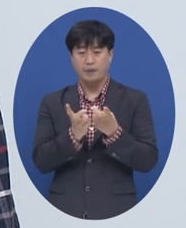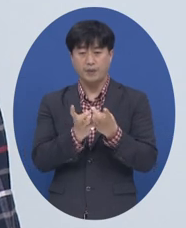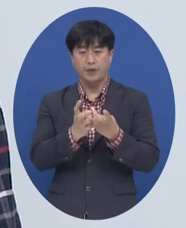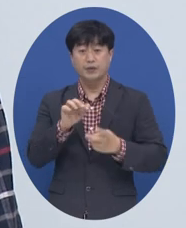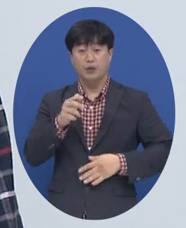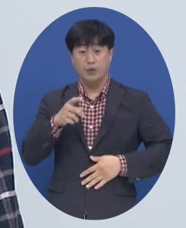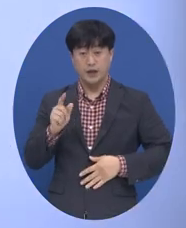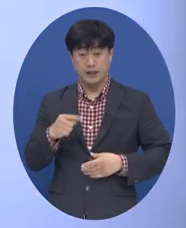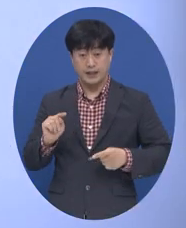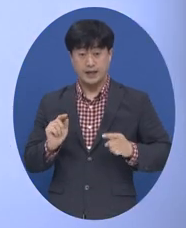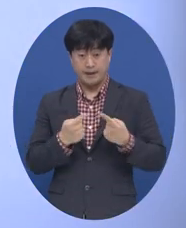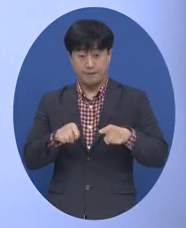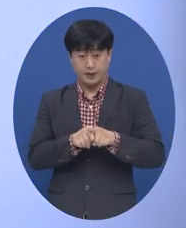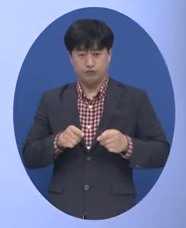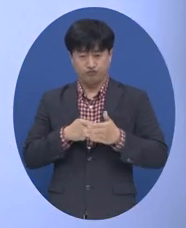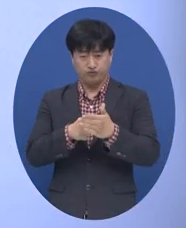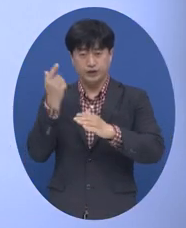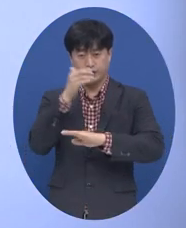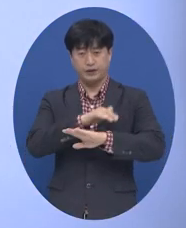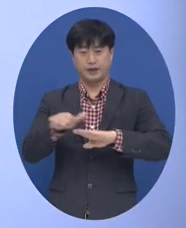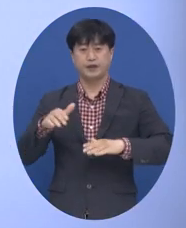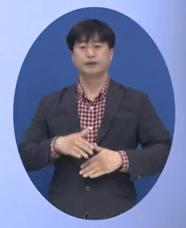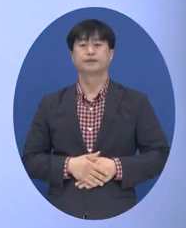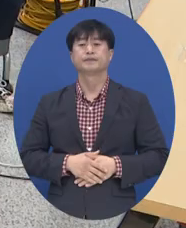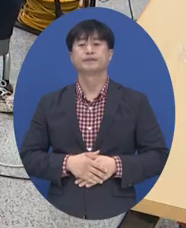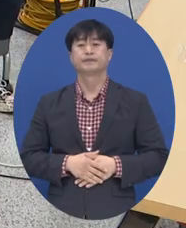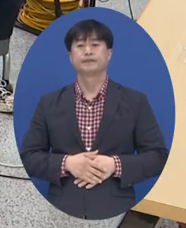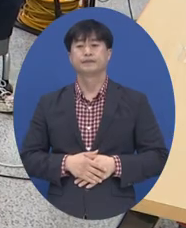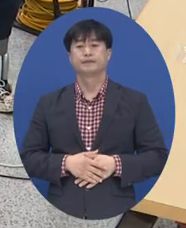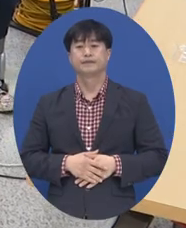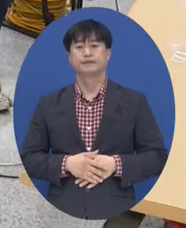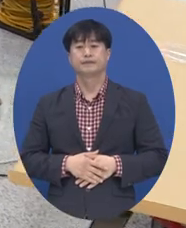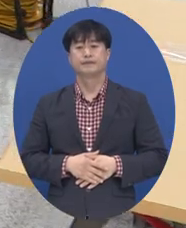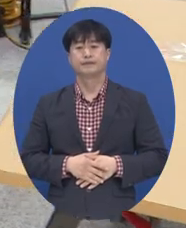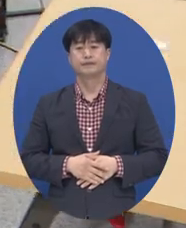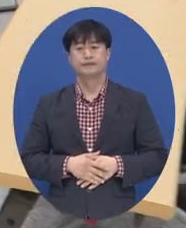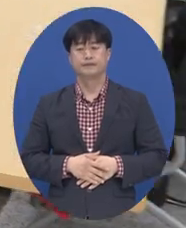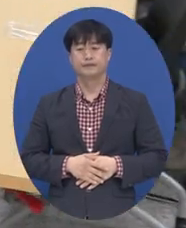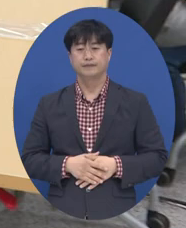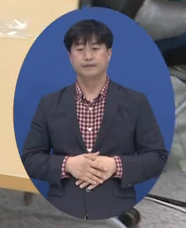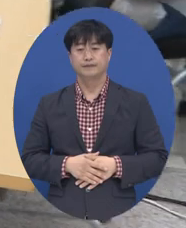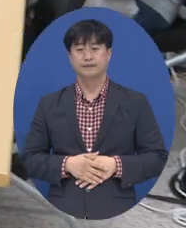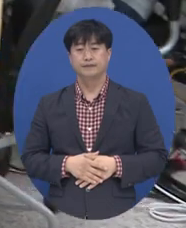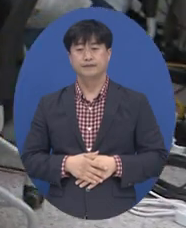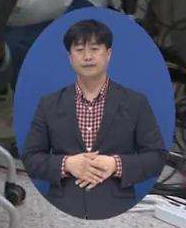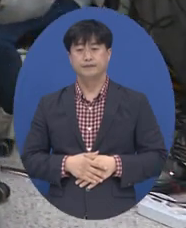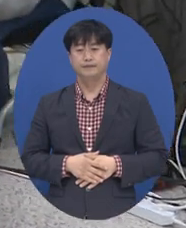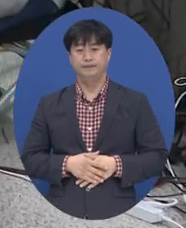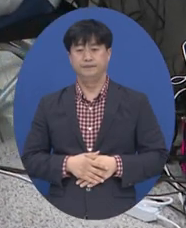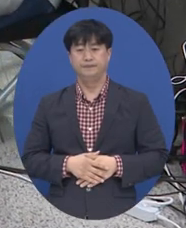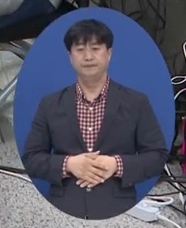방안들을 민관이 함께 추진한다는 계획입니다 경기 gtv 구형 술입니다